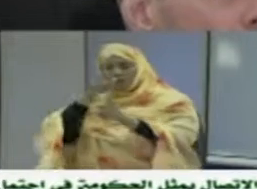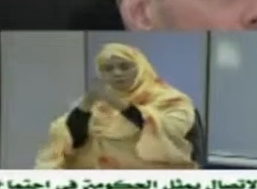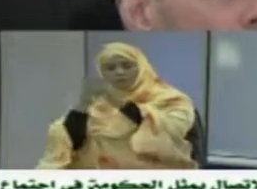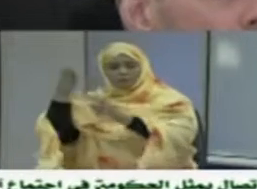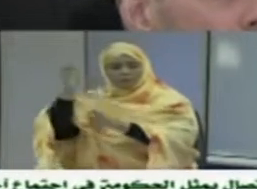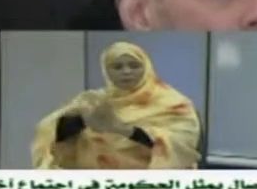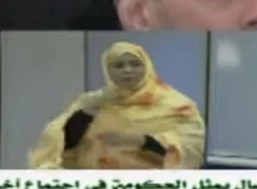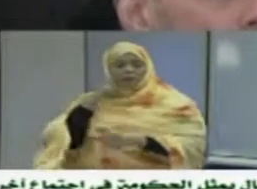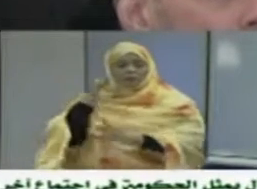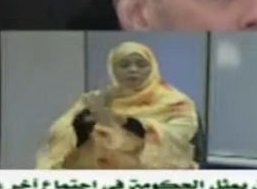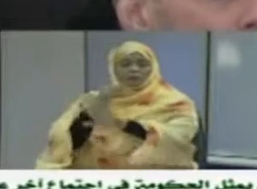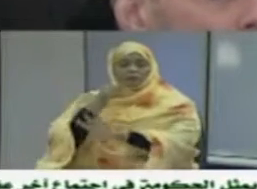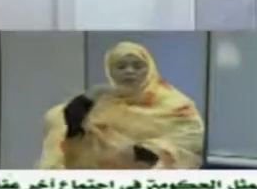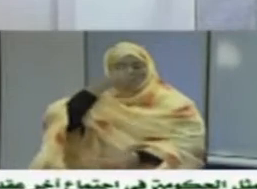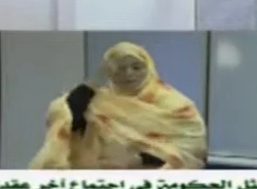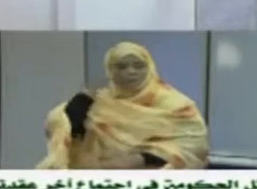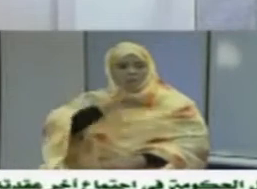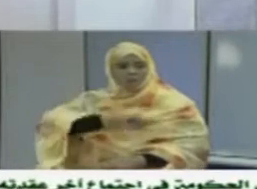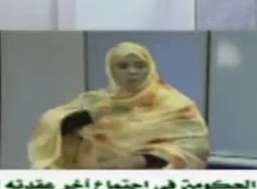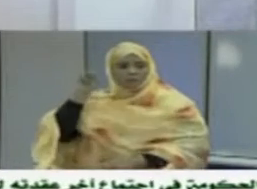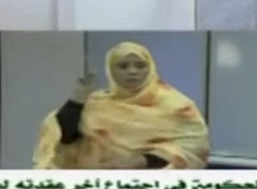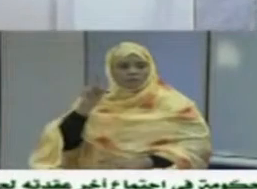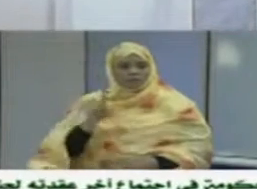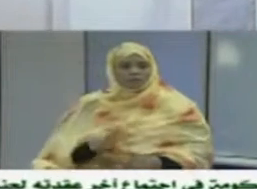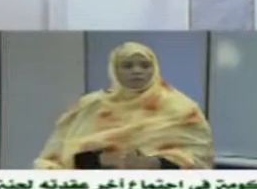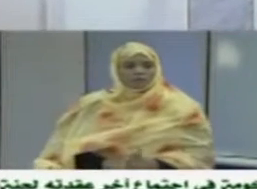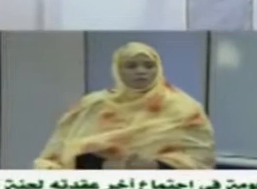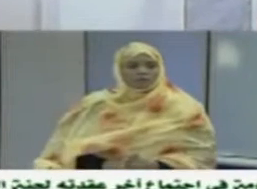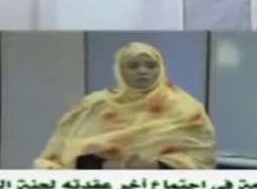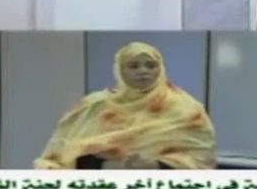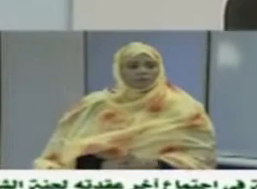غدر لن تنساها موسكو أبدا